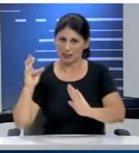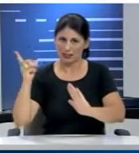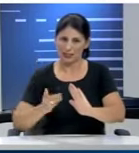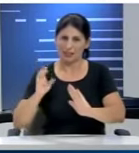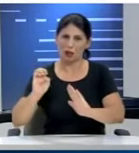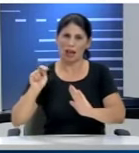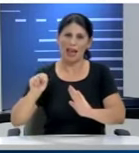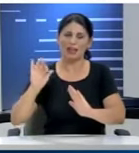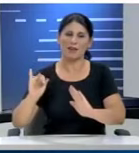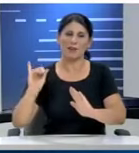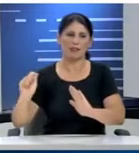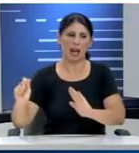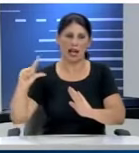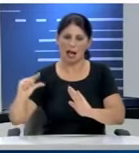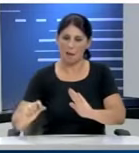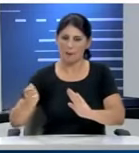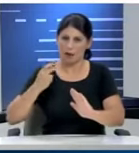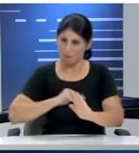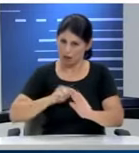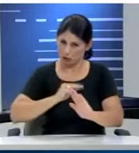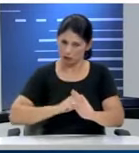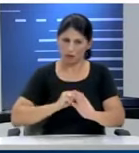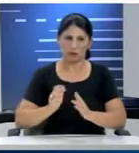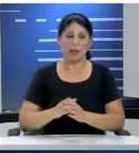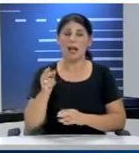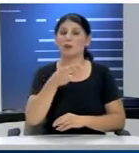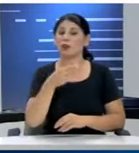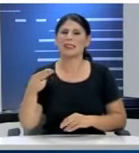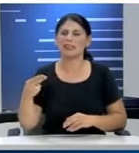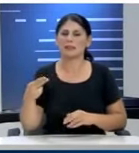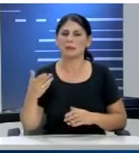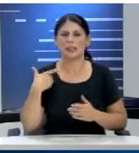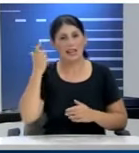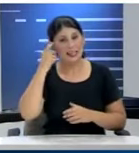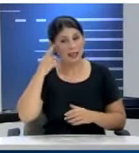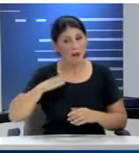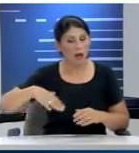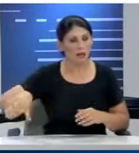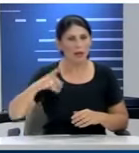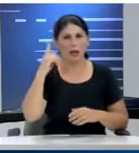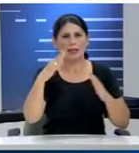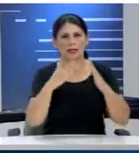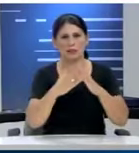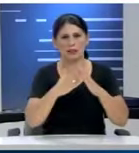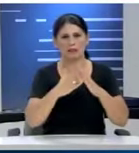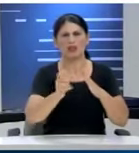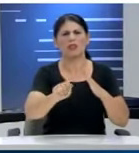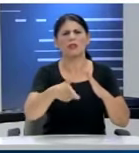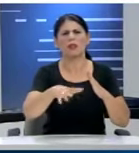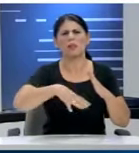30% του έμφυα στις χαμηλές περιουσίες, που σημαίνει τι δηλαδή, για να καταλαβαίνει και ο κόσμος, ότι ένα σπίτι σε μια λαϊκή